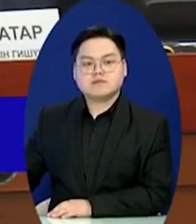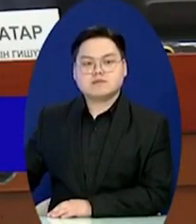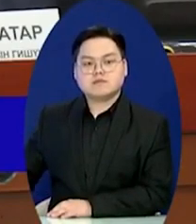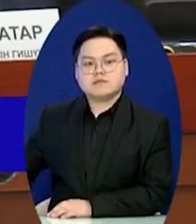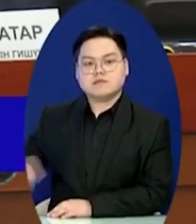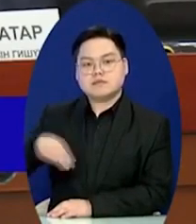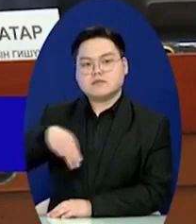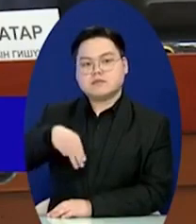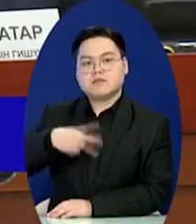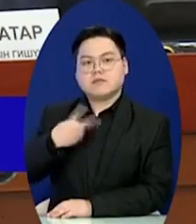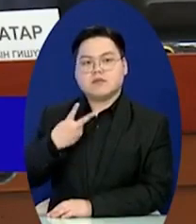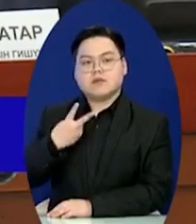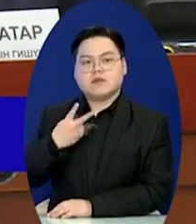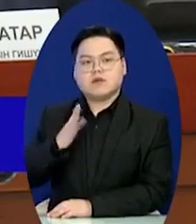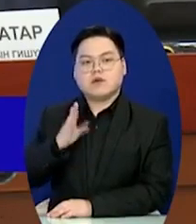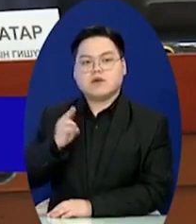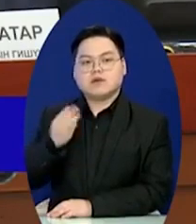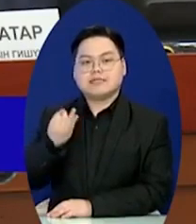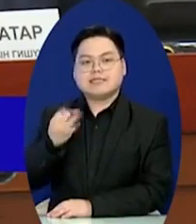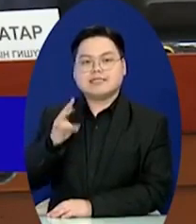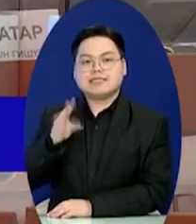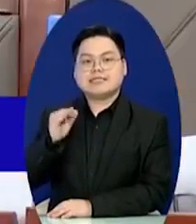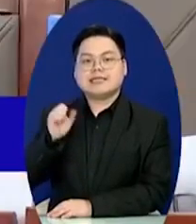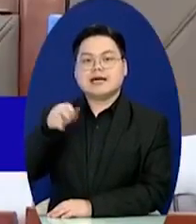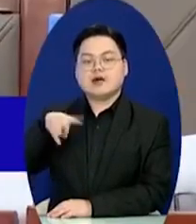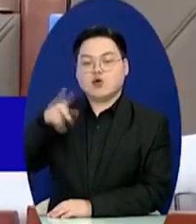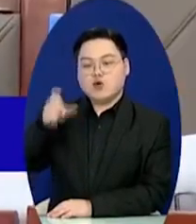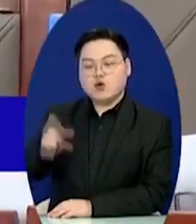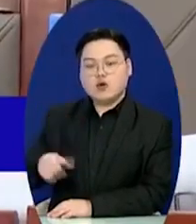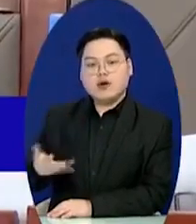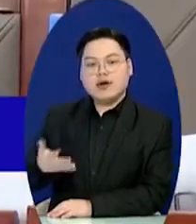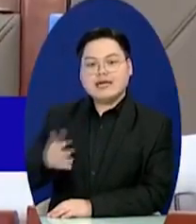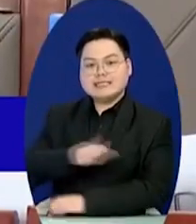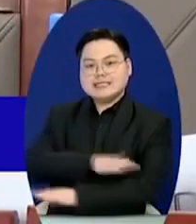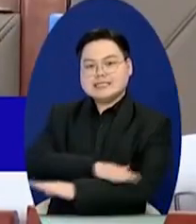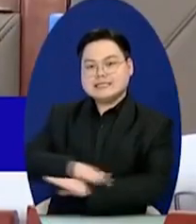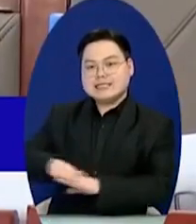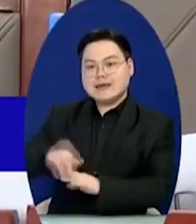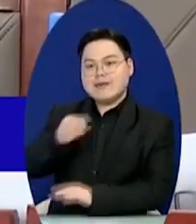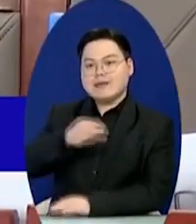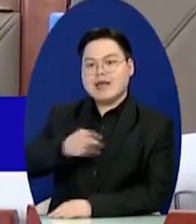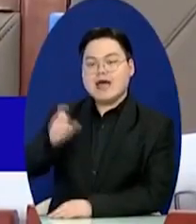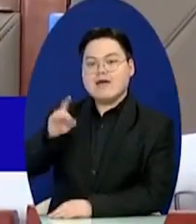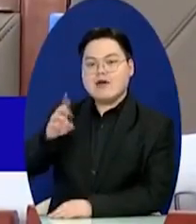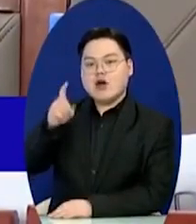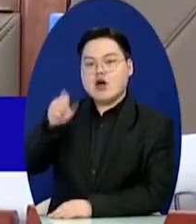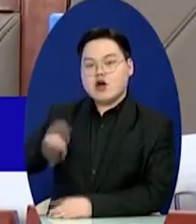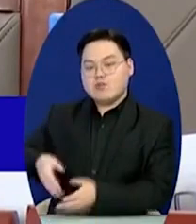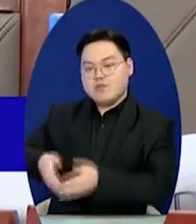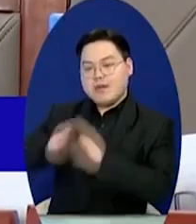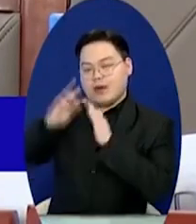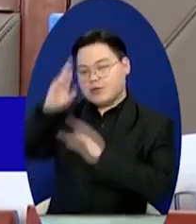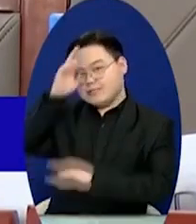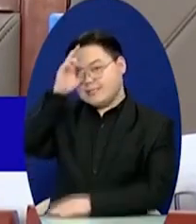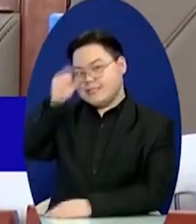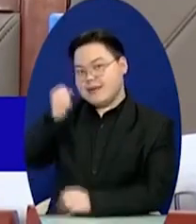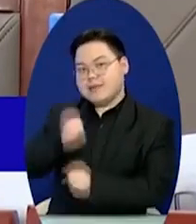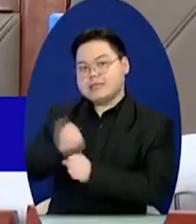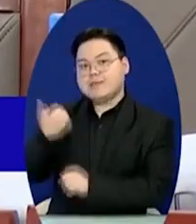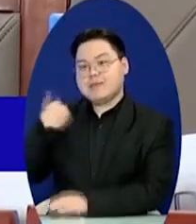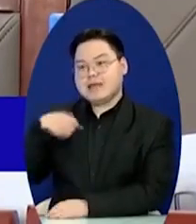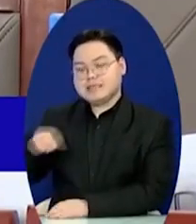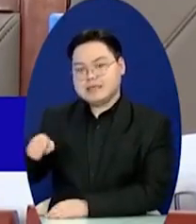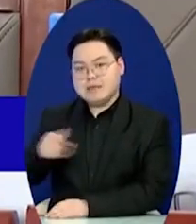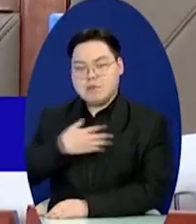Төвшин жаргал гэдэг хүн бол зам тээр барилга хатуулт яамны одоо сайдаар ажиллаж яхад манай яамд